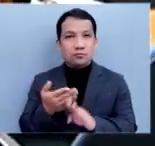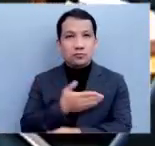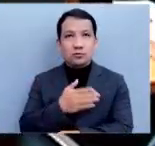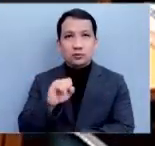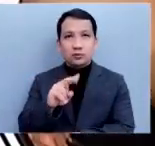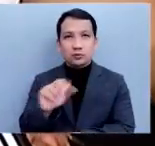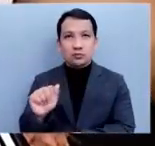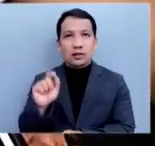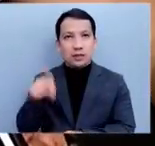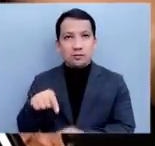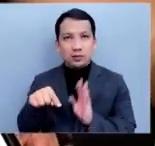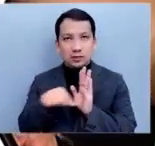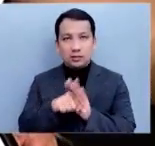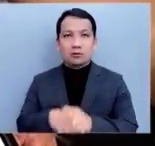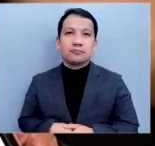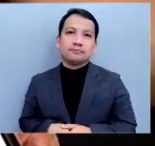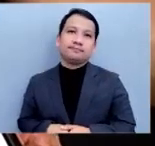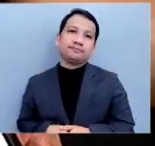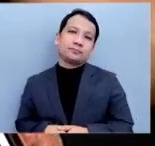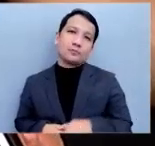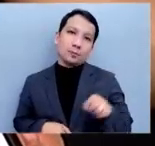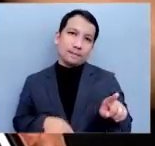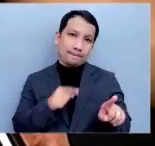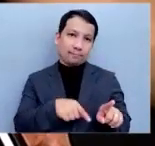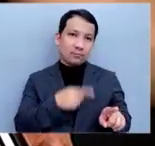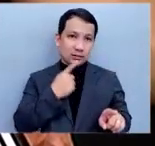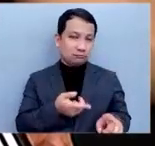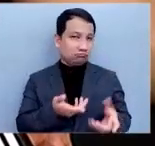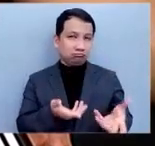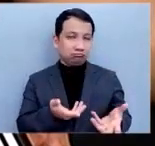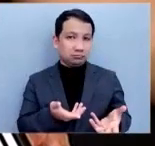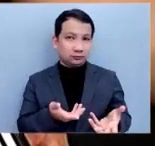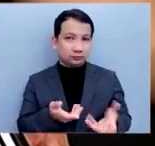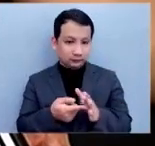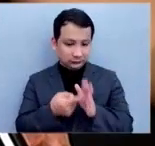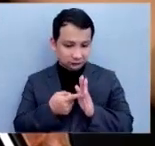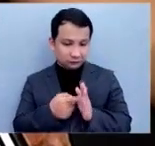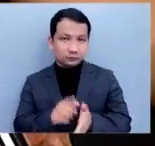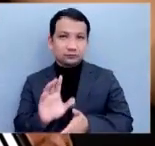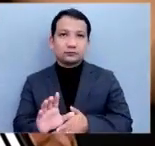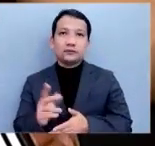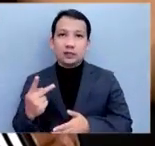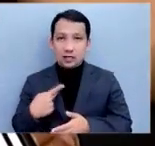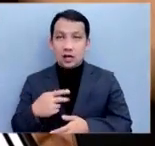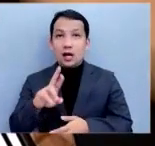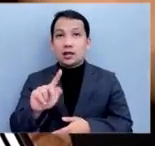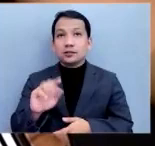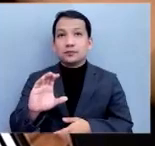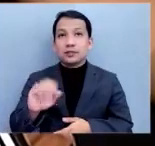Dapat negative. Kunyari may symptoms ka, then we will require you to have the